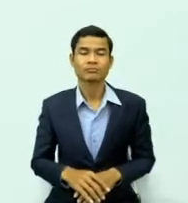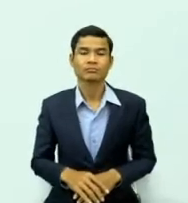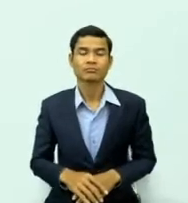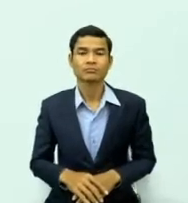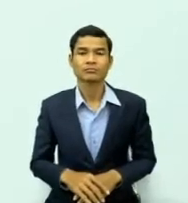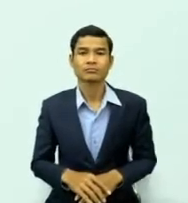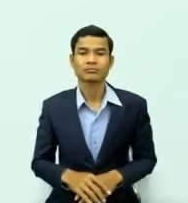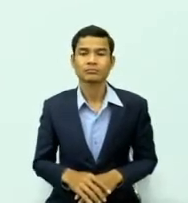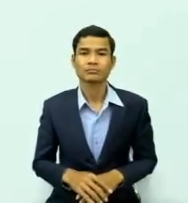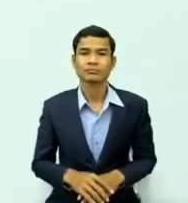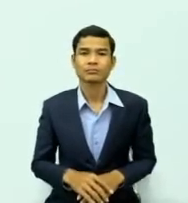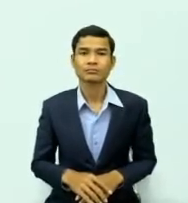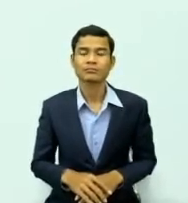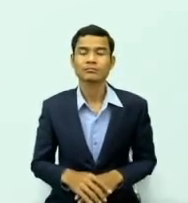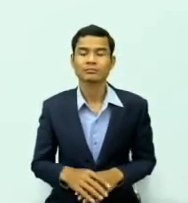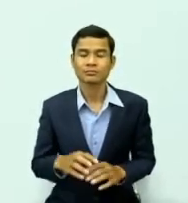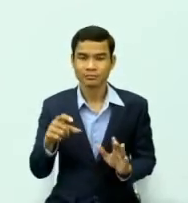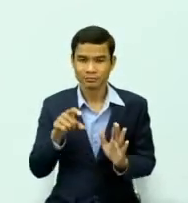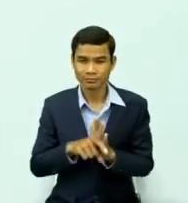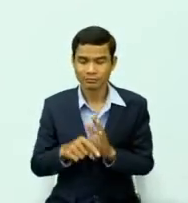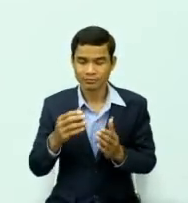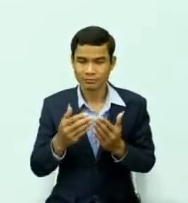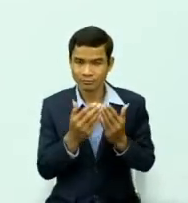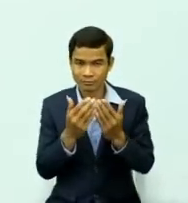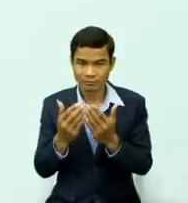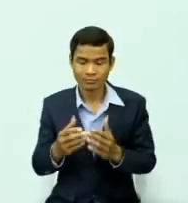Chà, dừng cho tự đo cả án chuyện.